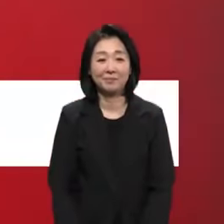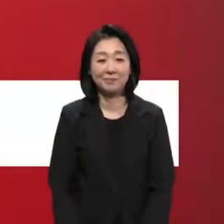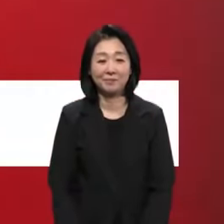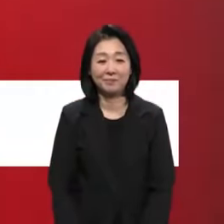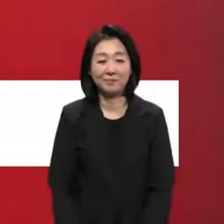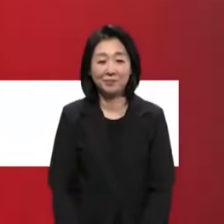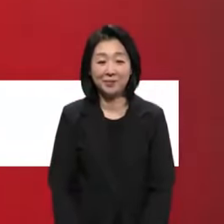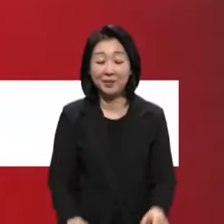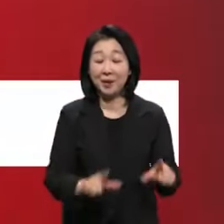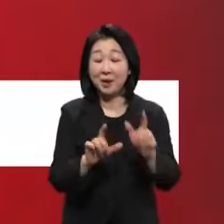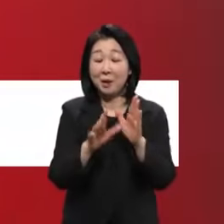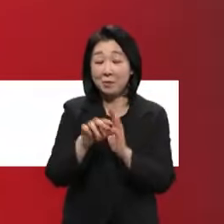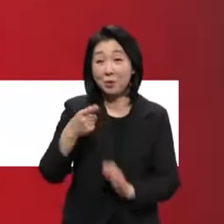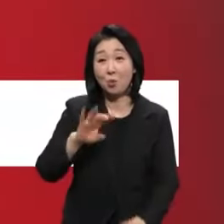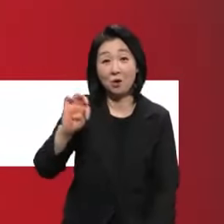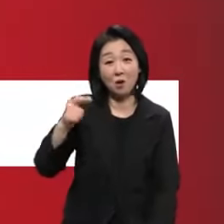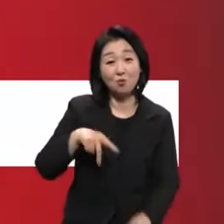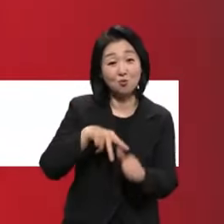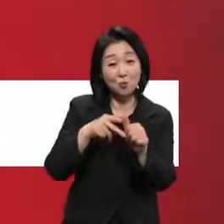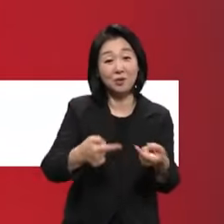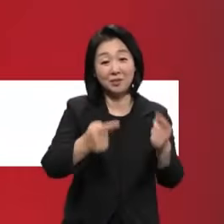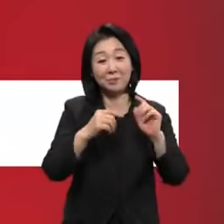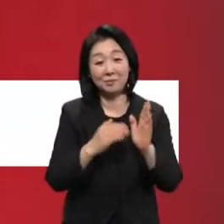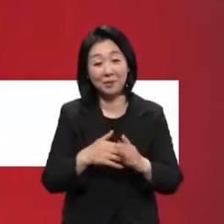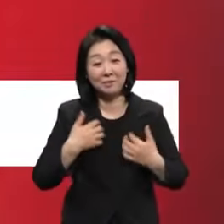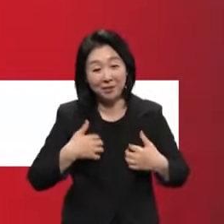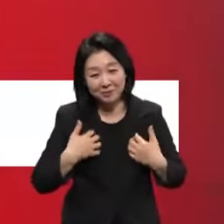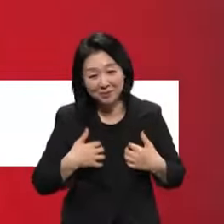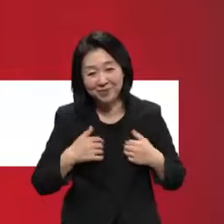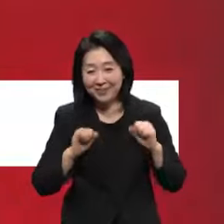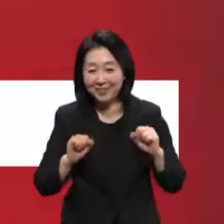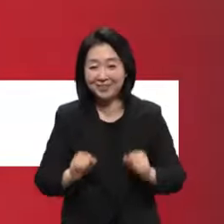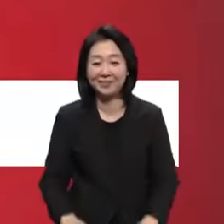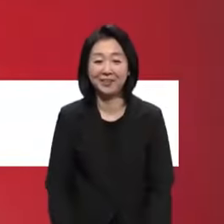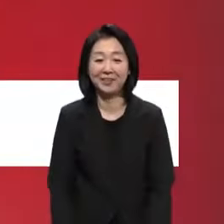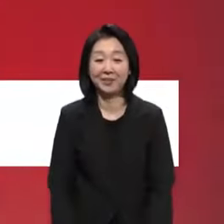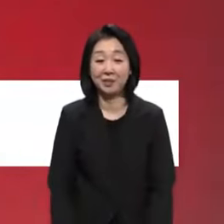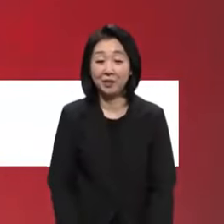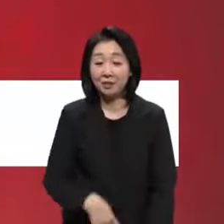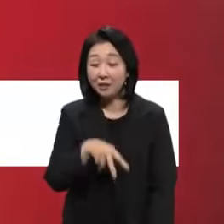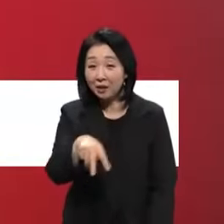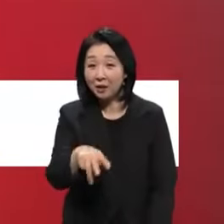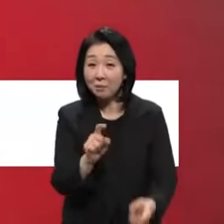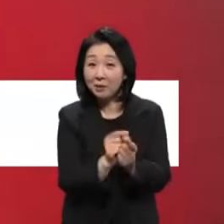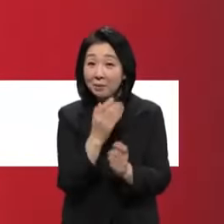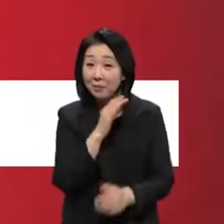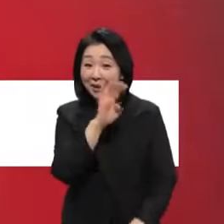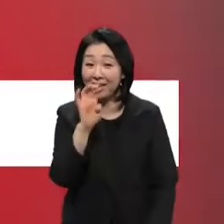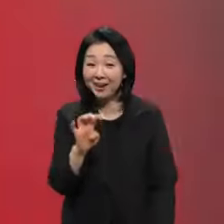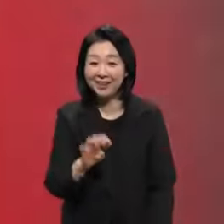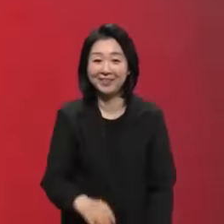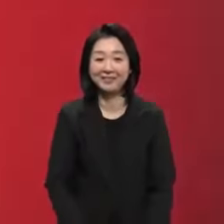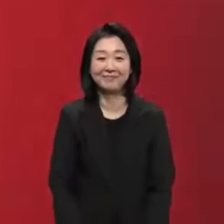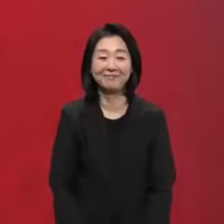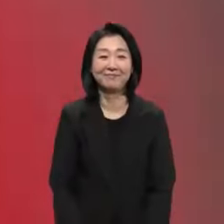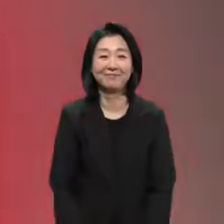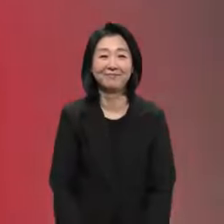라이브의 공영훈 후보님께서. 아, 반갑습니다. 안녕하십니까. 여기 내려가면 만날 수 있는 거 아닙니까?